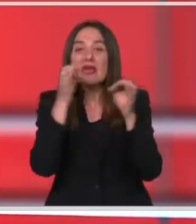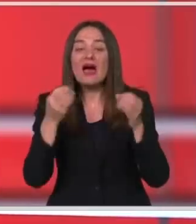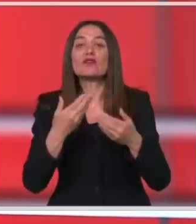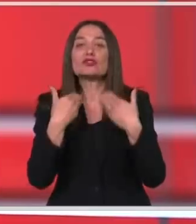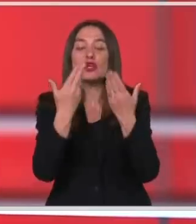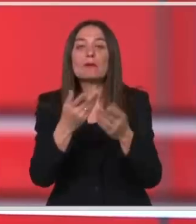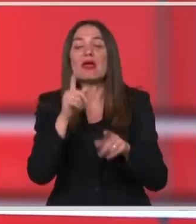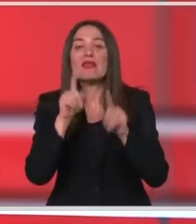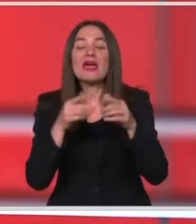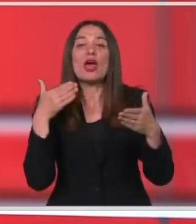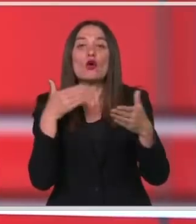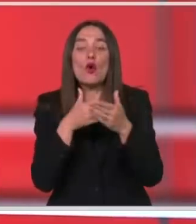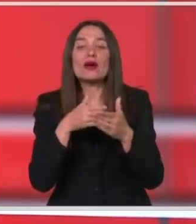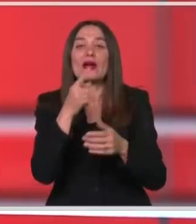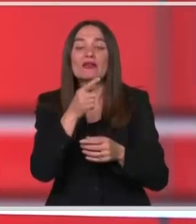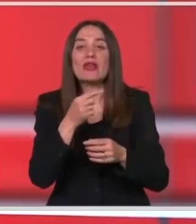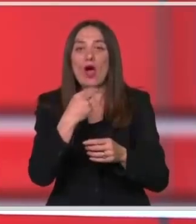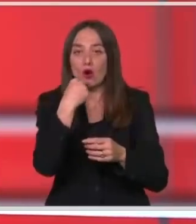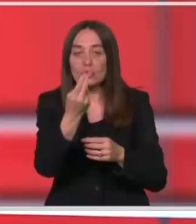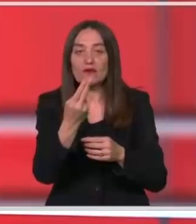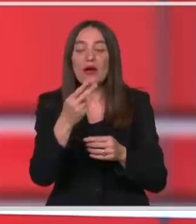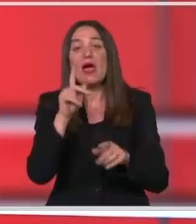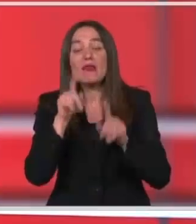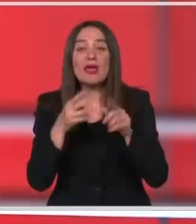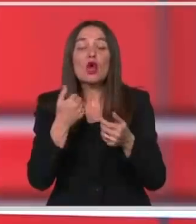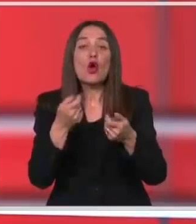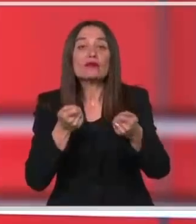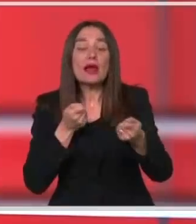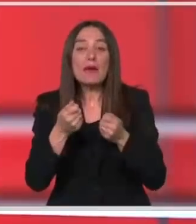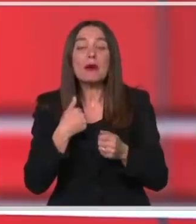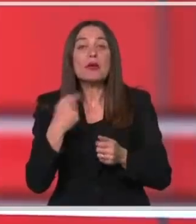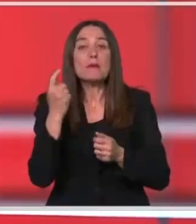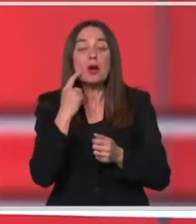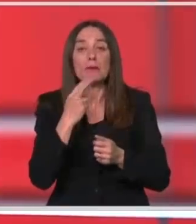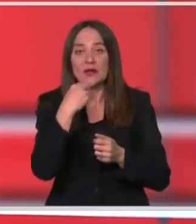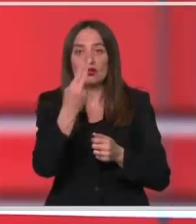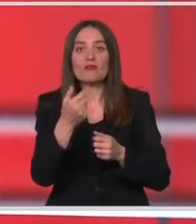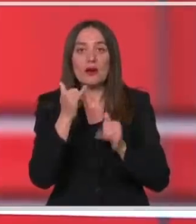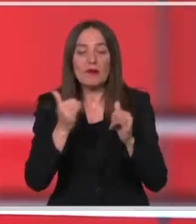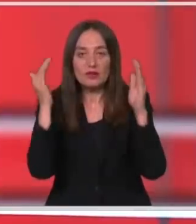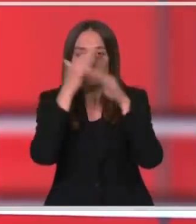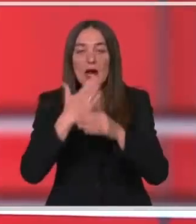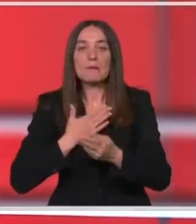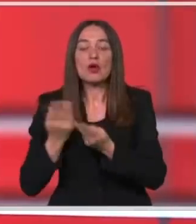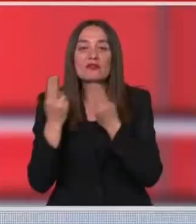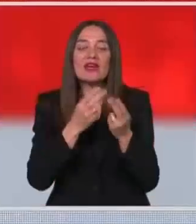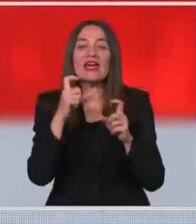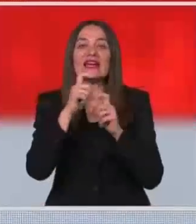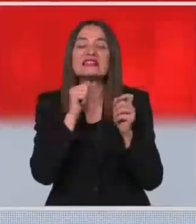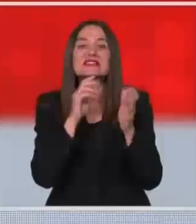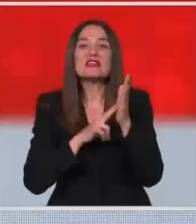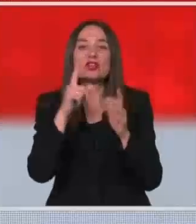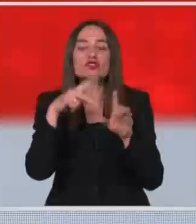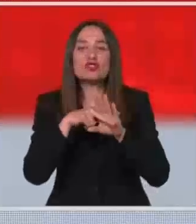neke konkretnije odgovore. A na neke od dilema mi ćemo pokušati da odgovorimo večeras. Moji gosti su Siniša Mali,